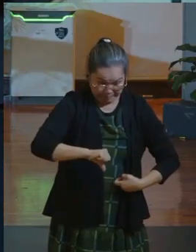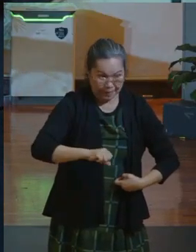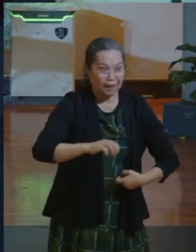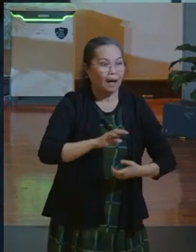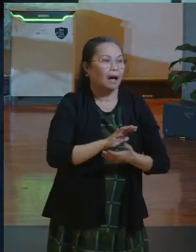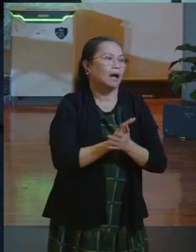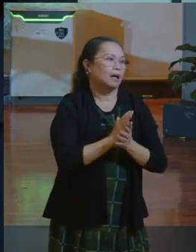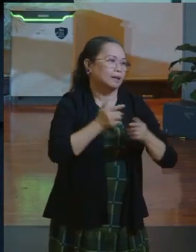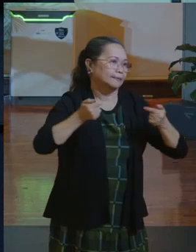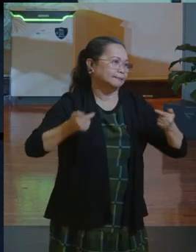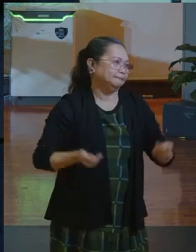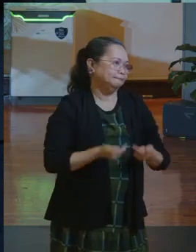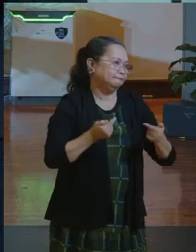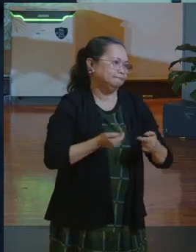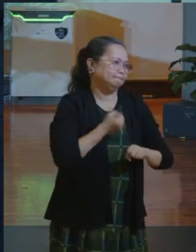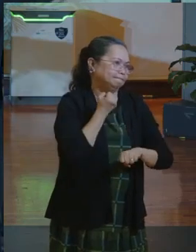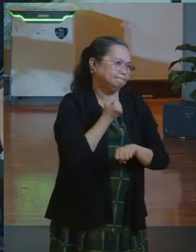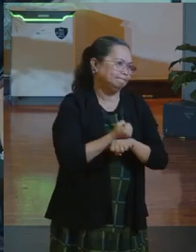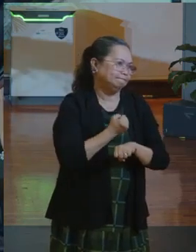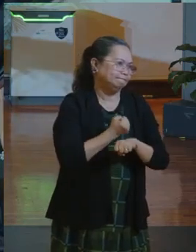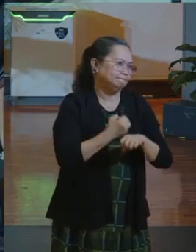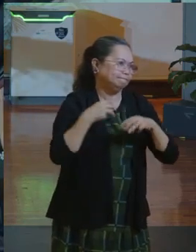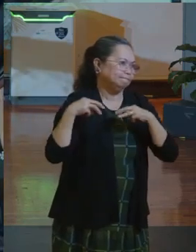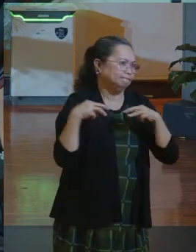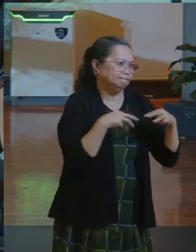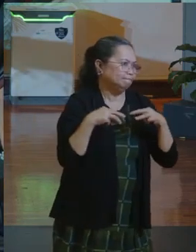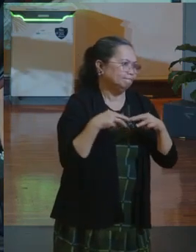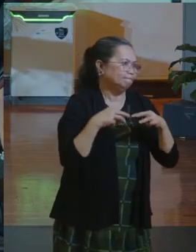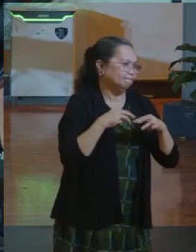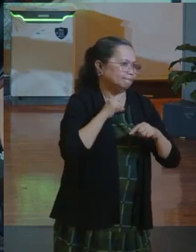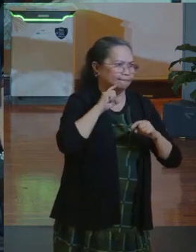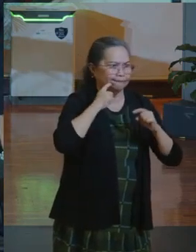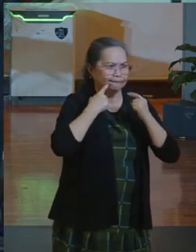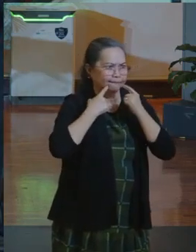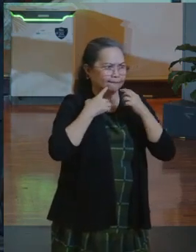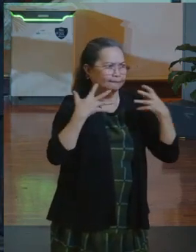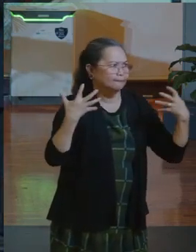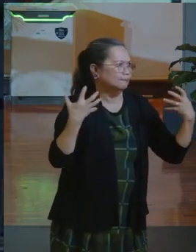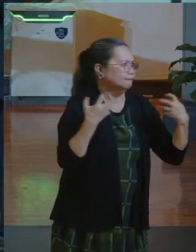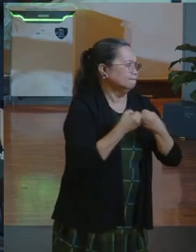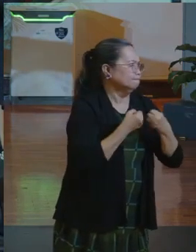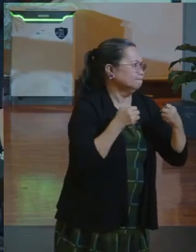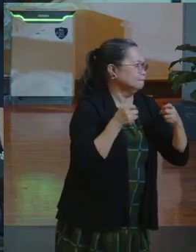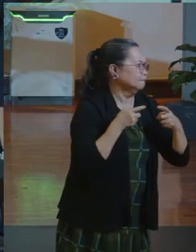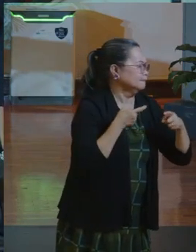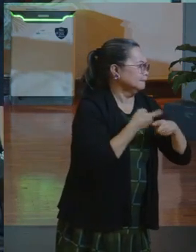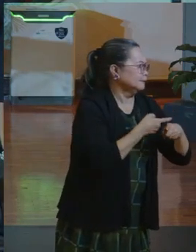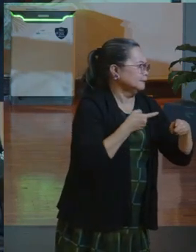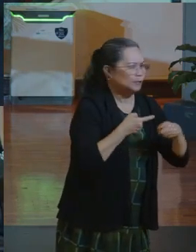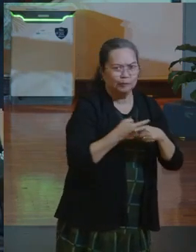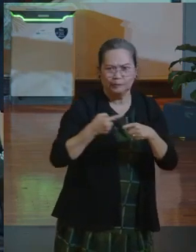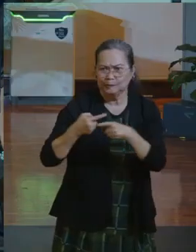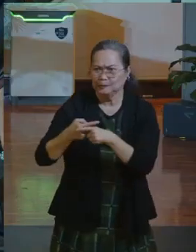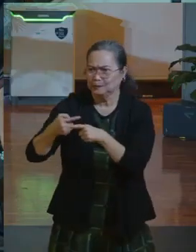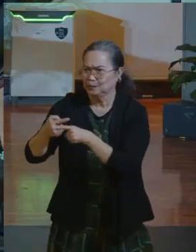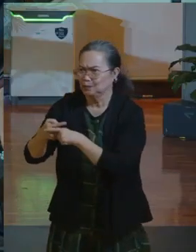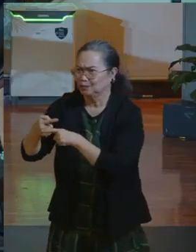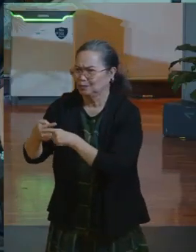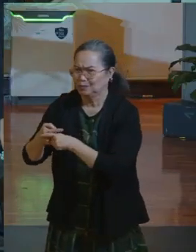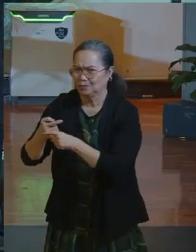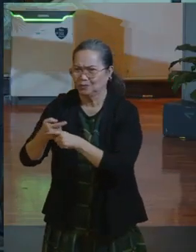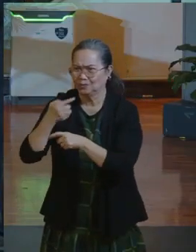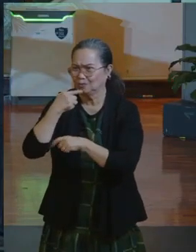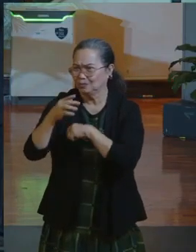kasalanan, kahirapan, digmaan, pag-aaway, laban ng bansa, laban sa ibang